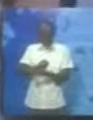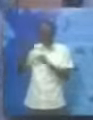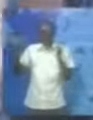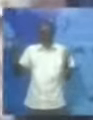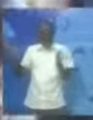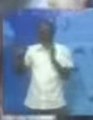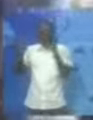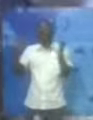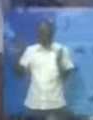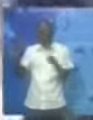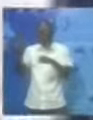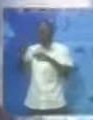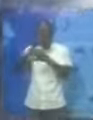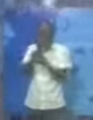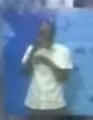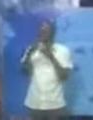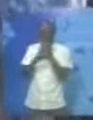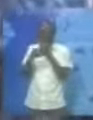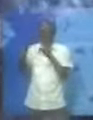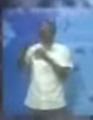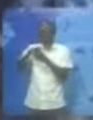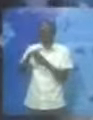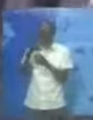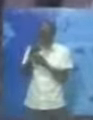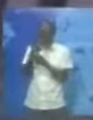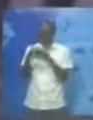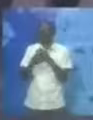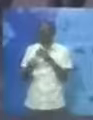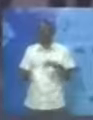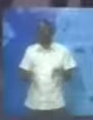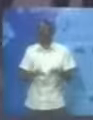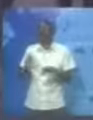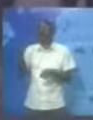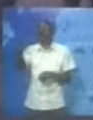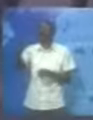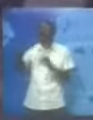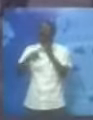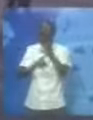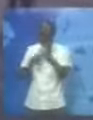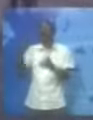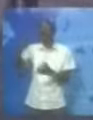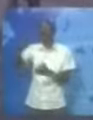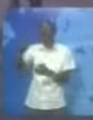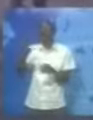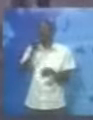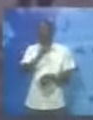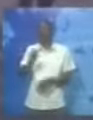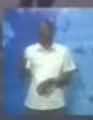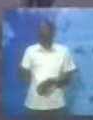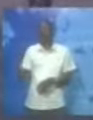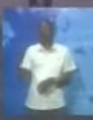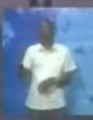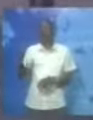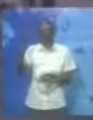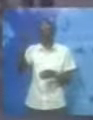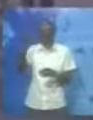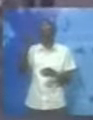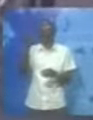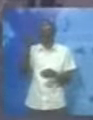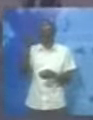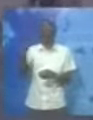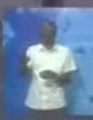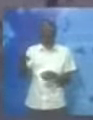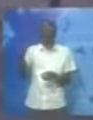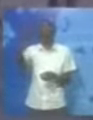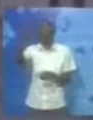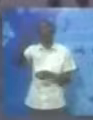libation. Mais dans la main, ils ont parcouru trois fois le monument dédié aux cinéastes africains à Ouagadougou. Une façon de se